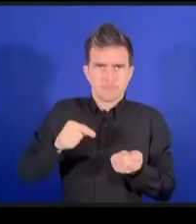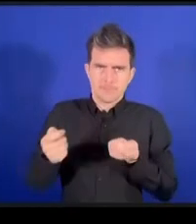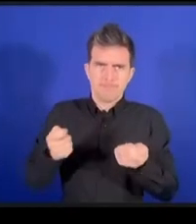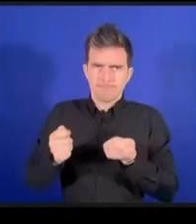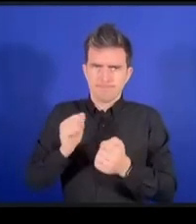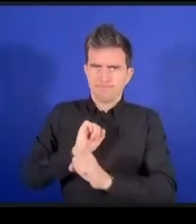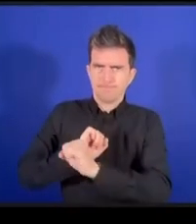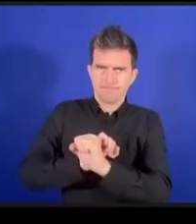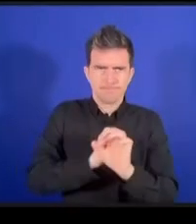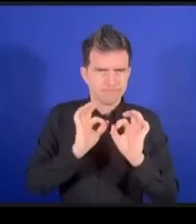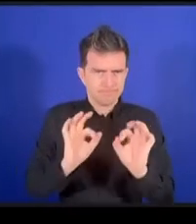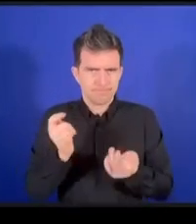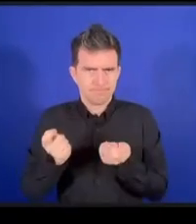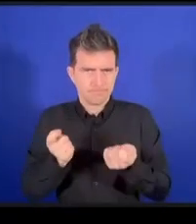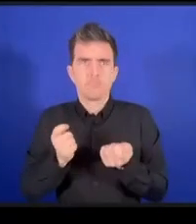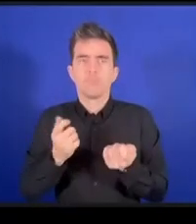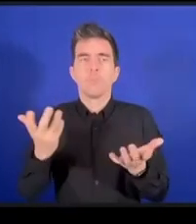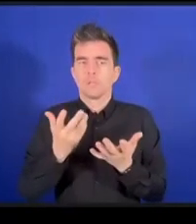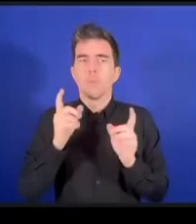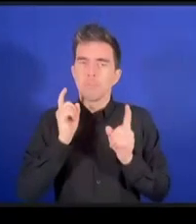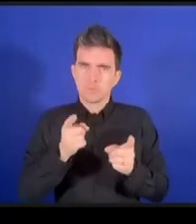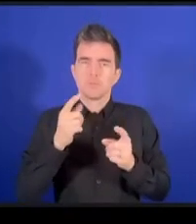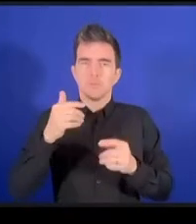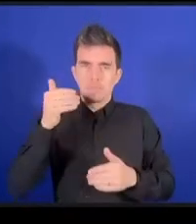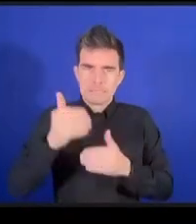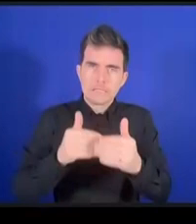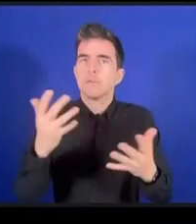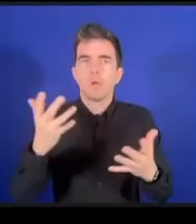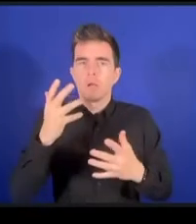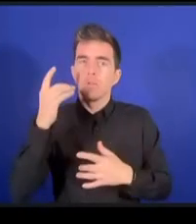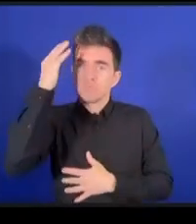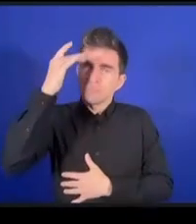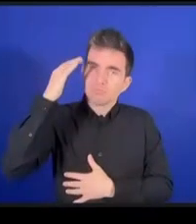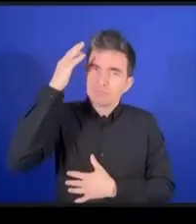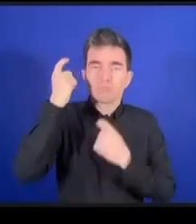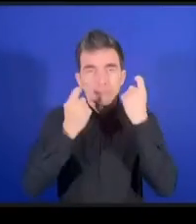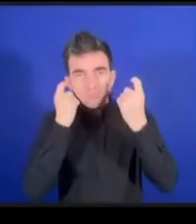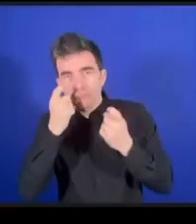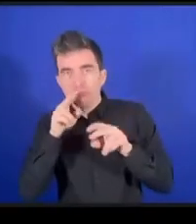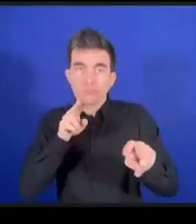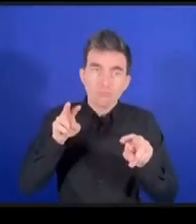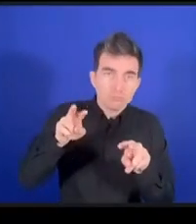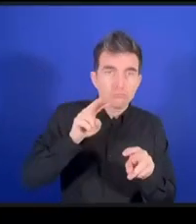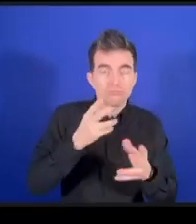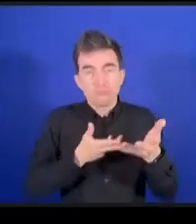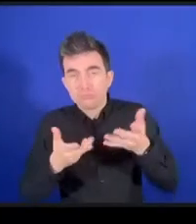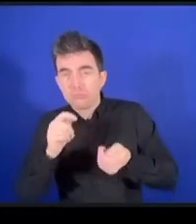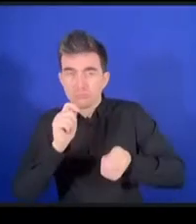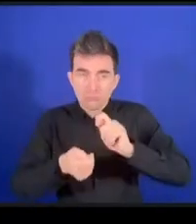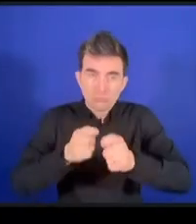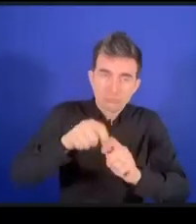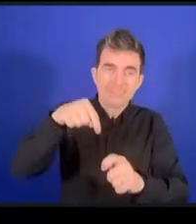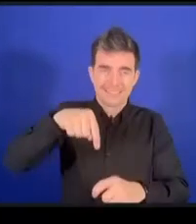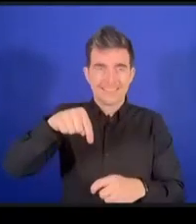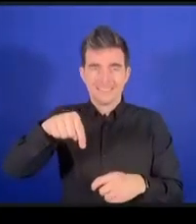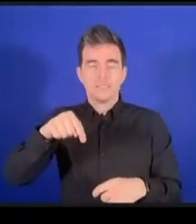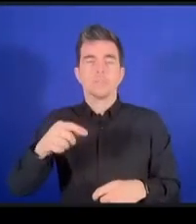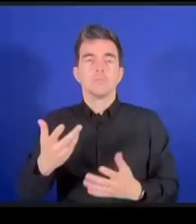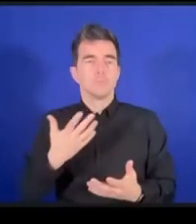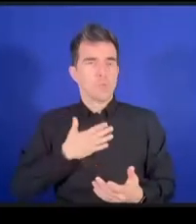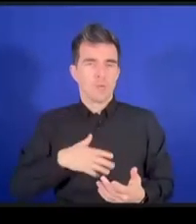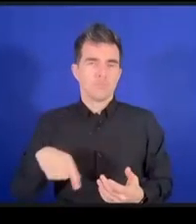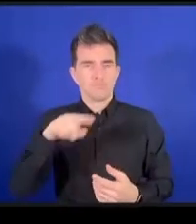есть возможность ри что происходит понять что происходит понять Какие